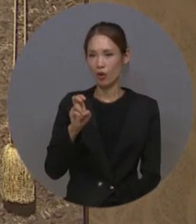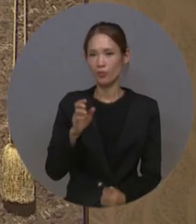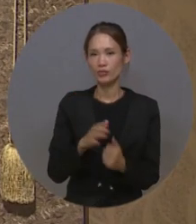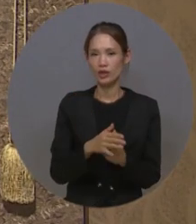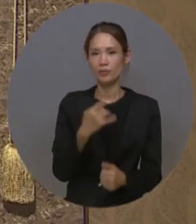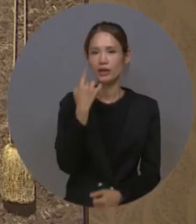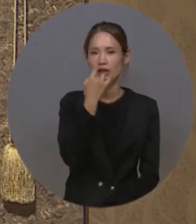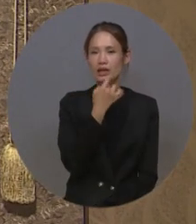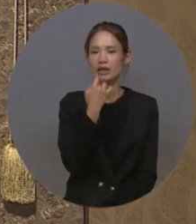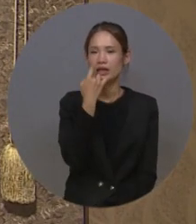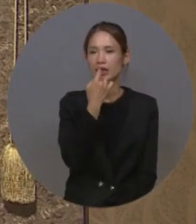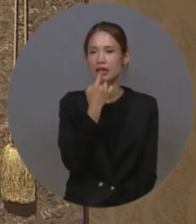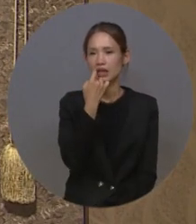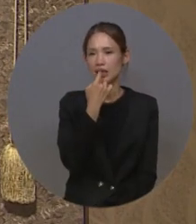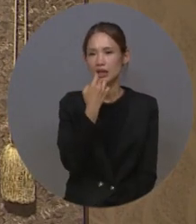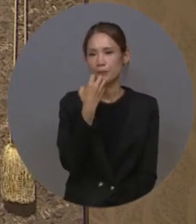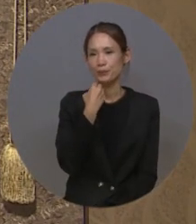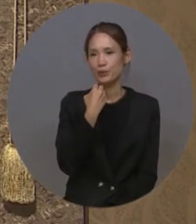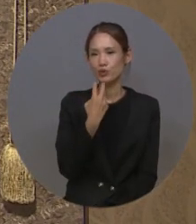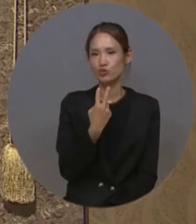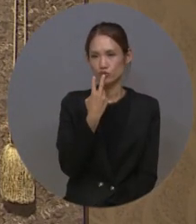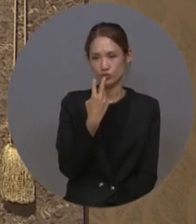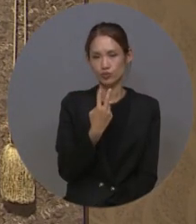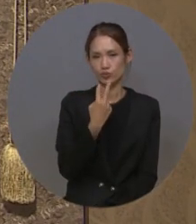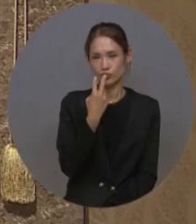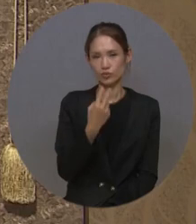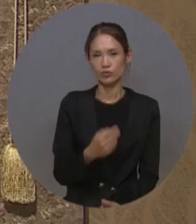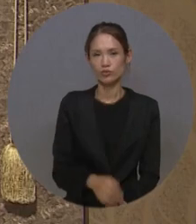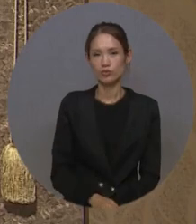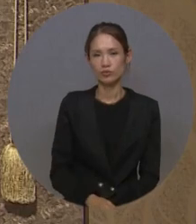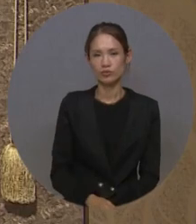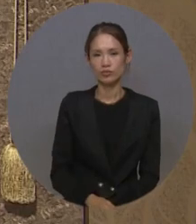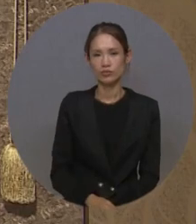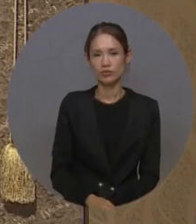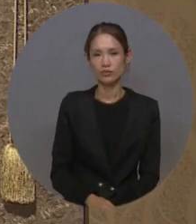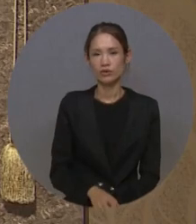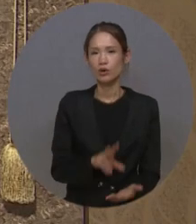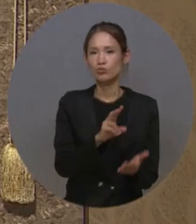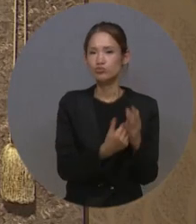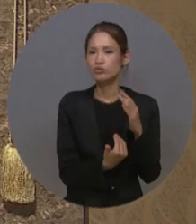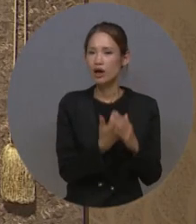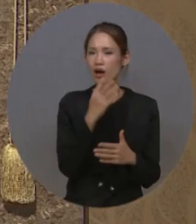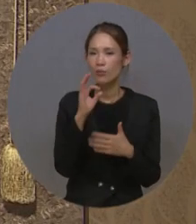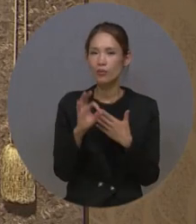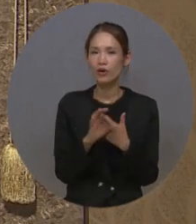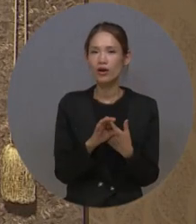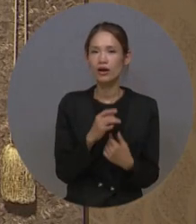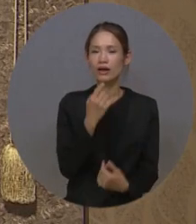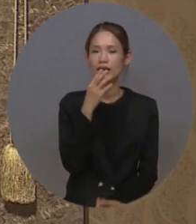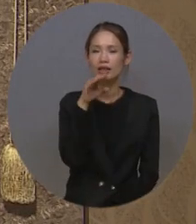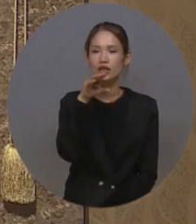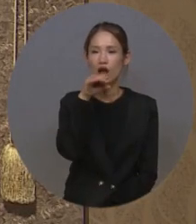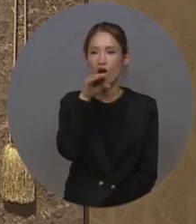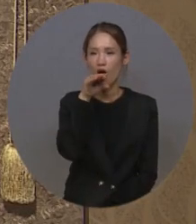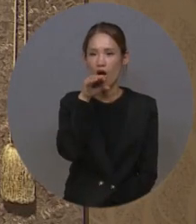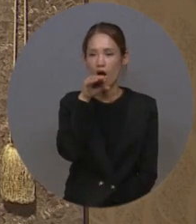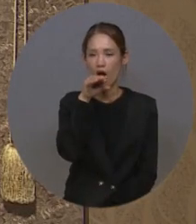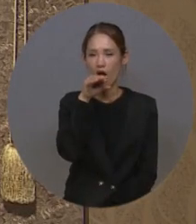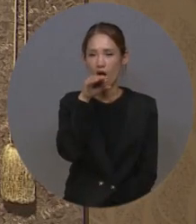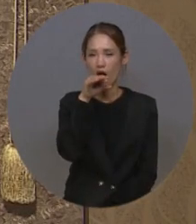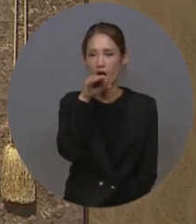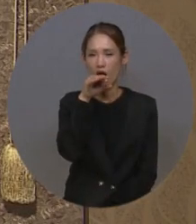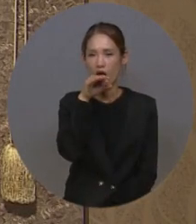쉬어요. 입으로 숨을 쉬면 무슨 문제가 생기냐면 예. 혀가